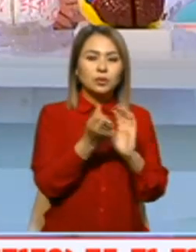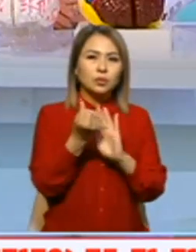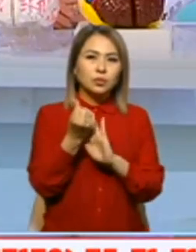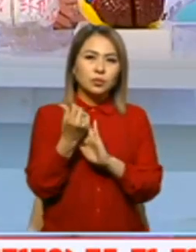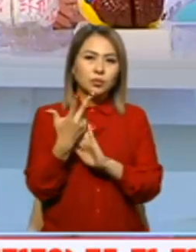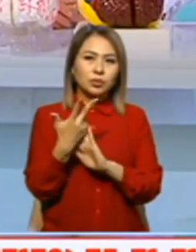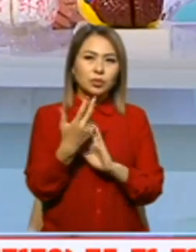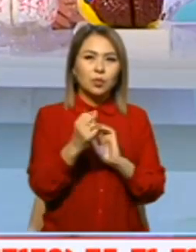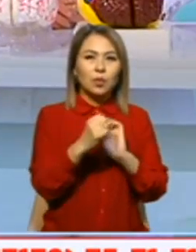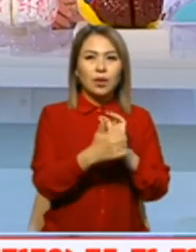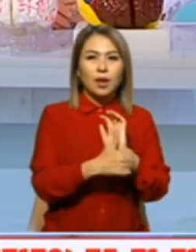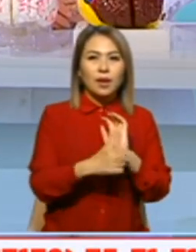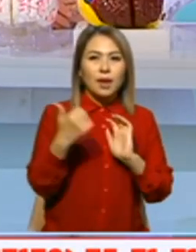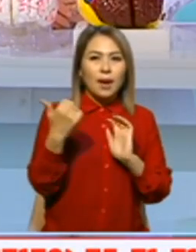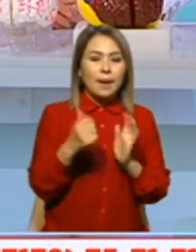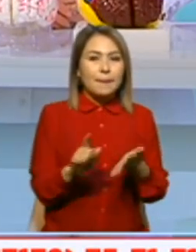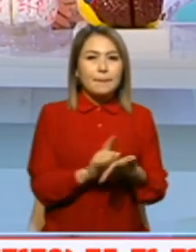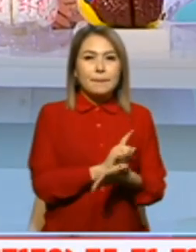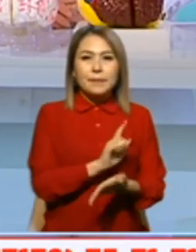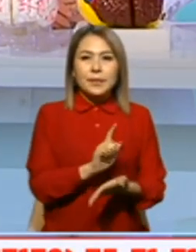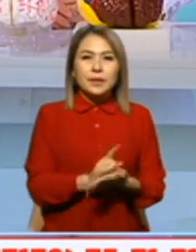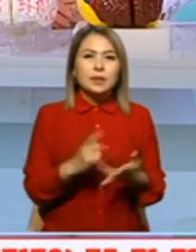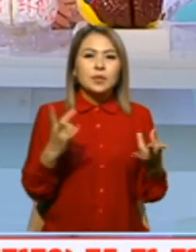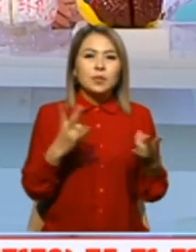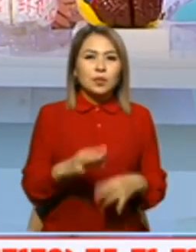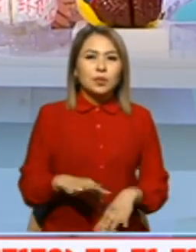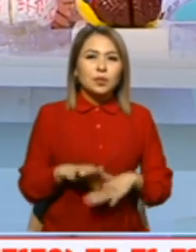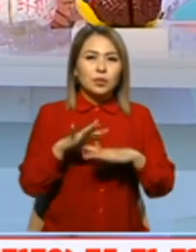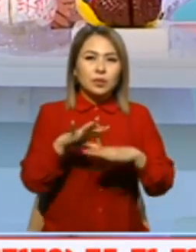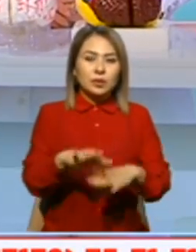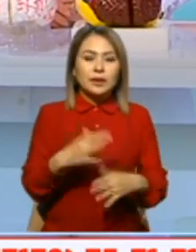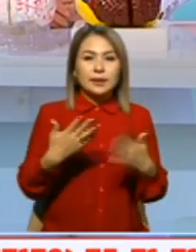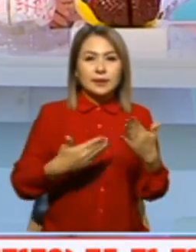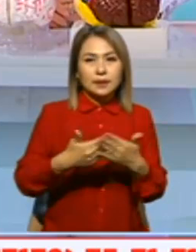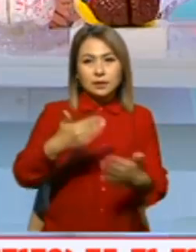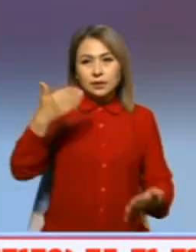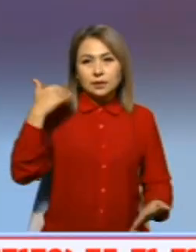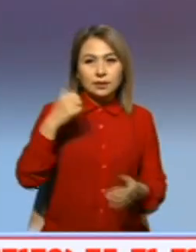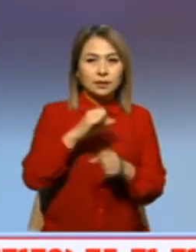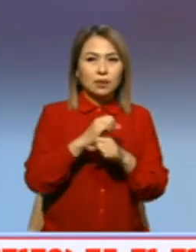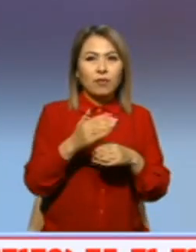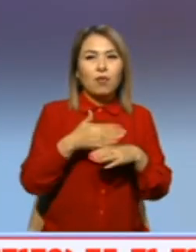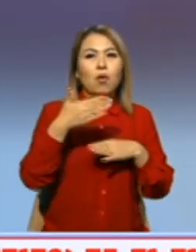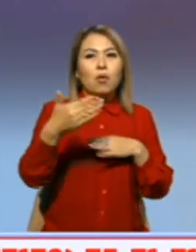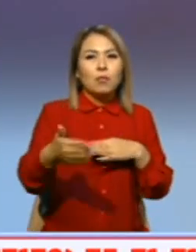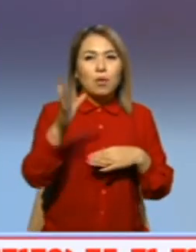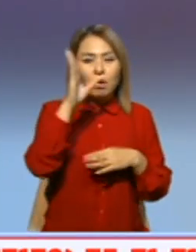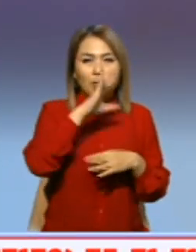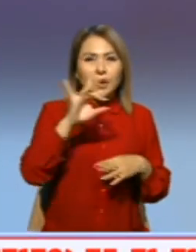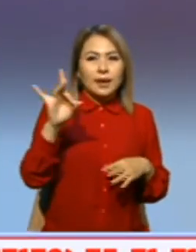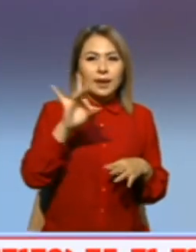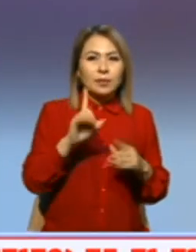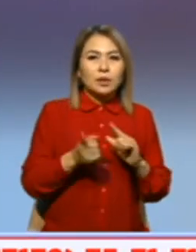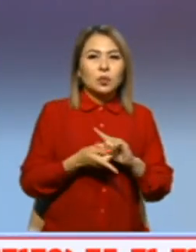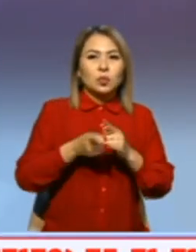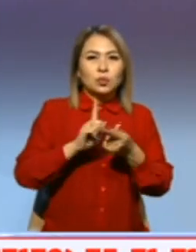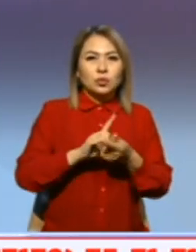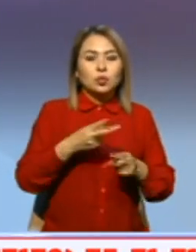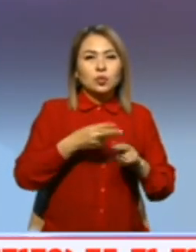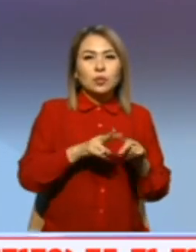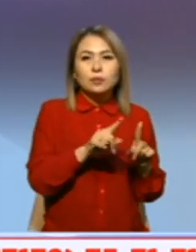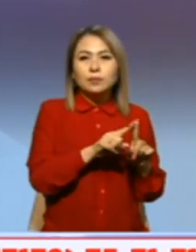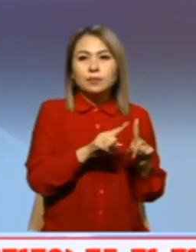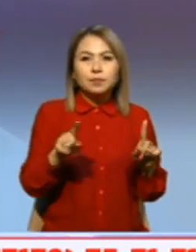апта аралығында УЗИ-ді міндетті түрде өту керек. Одан ерте болмаса кейін өтсе, оның размерлері өзгеріп кетеді. Сол осы